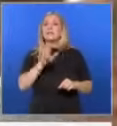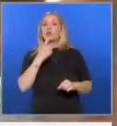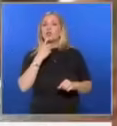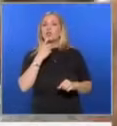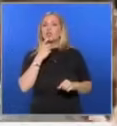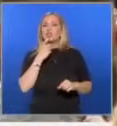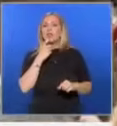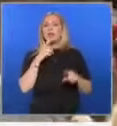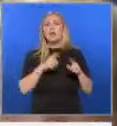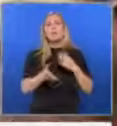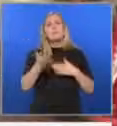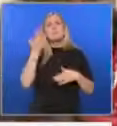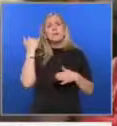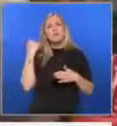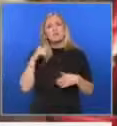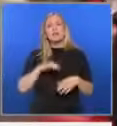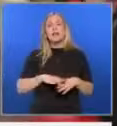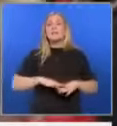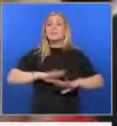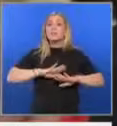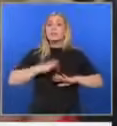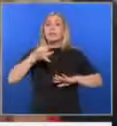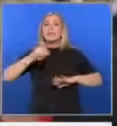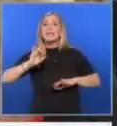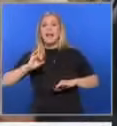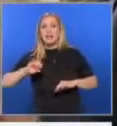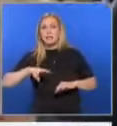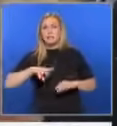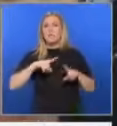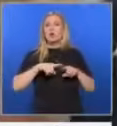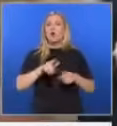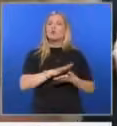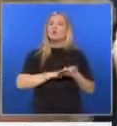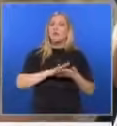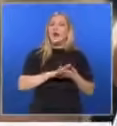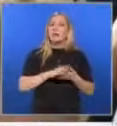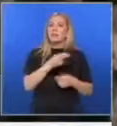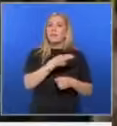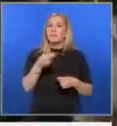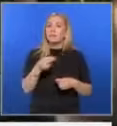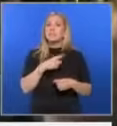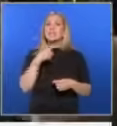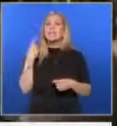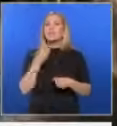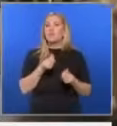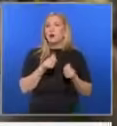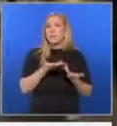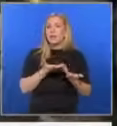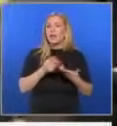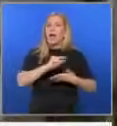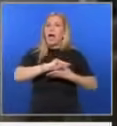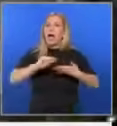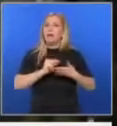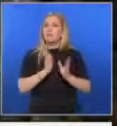от Охайо е бивш ветеран, възпитаник на Йел, основател на компания за рисков капитал и автор на бестселър, който